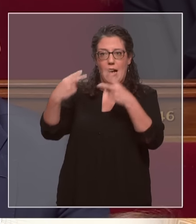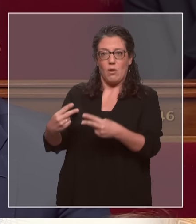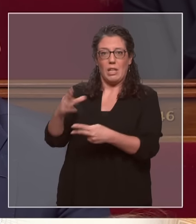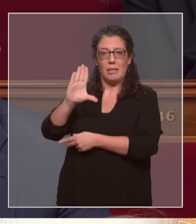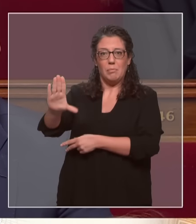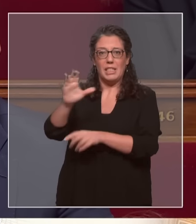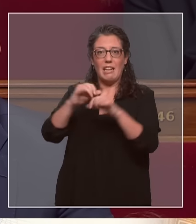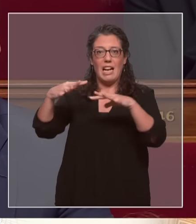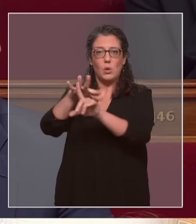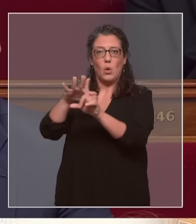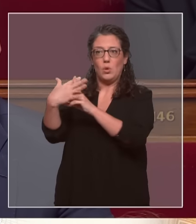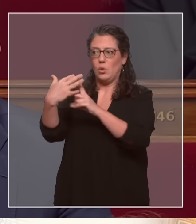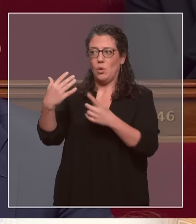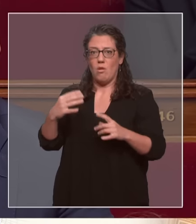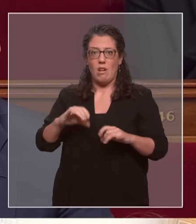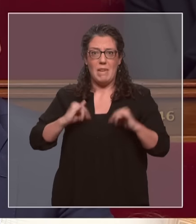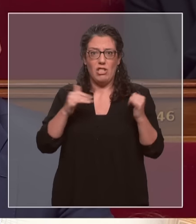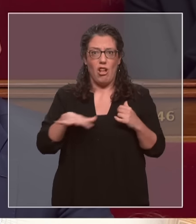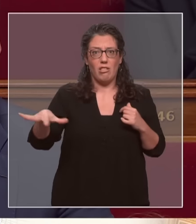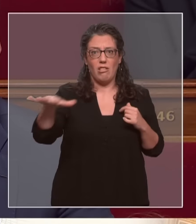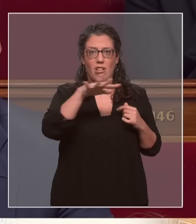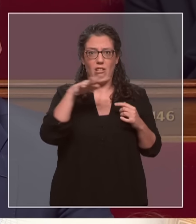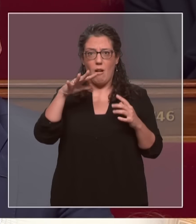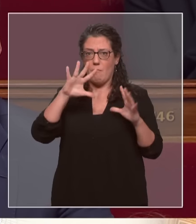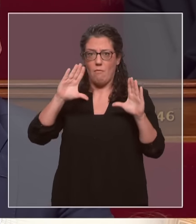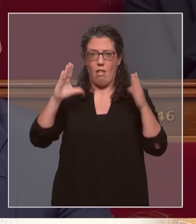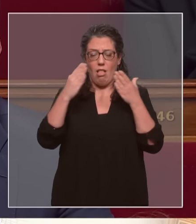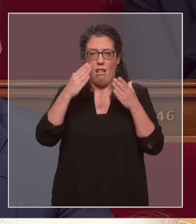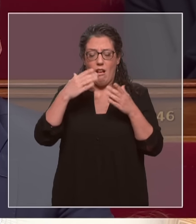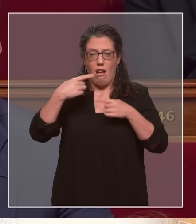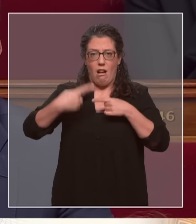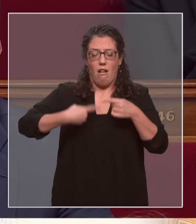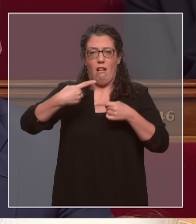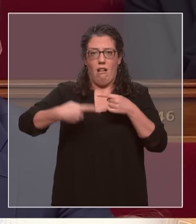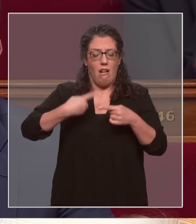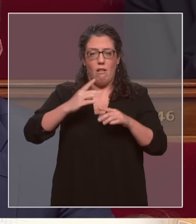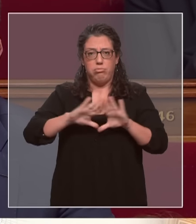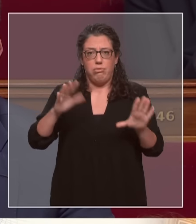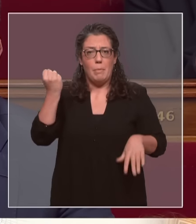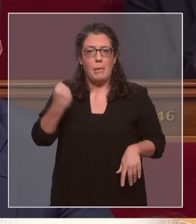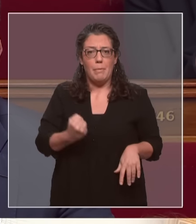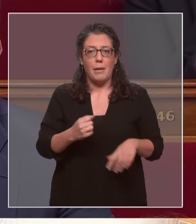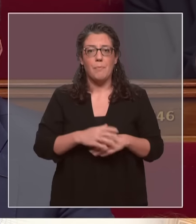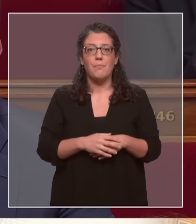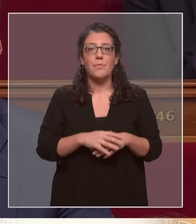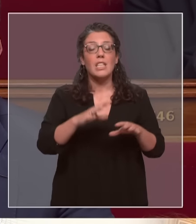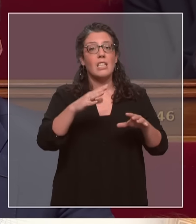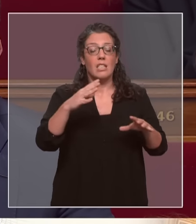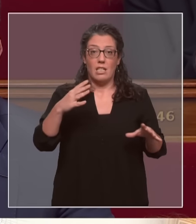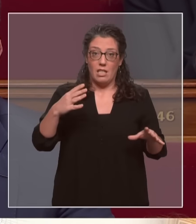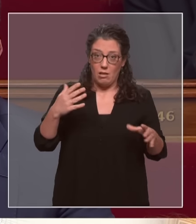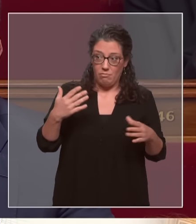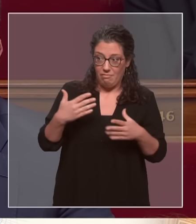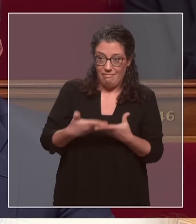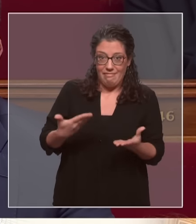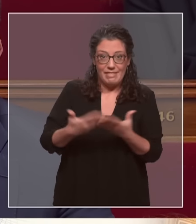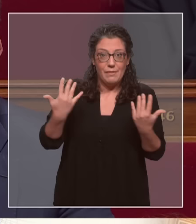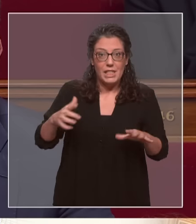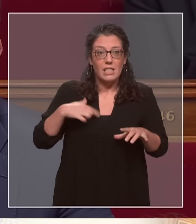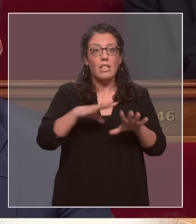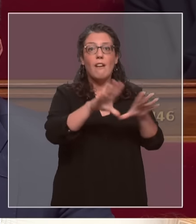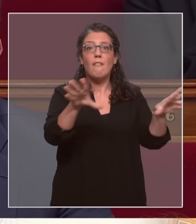tombés dans une spirale infernale. Ces passages à l'acte ont poussé les familles de ces deux adolescentes, ainsi que 5 autres